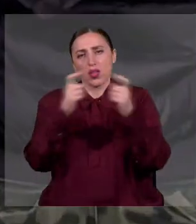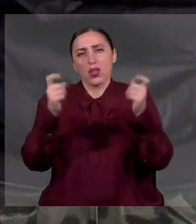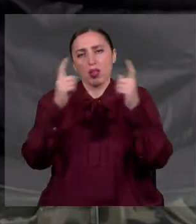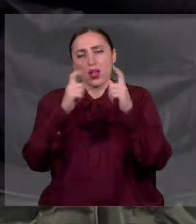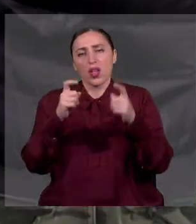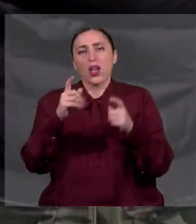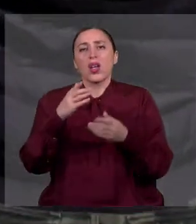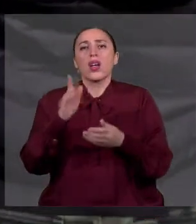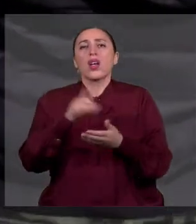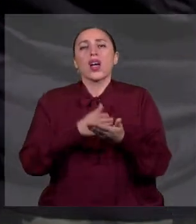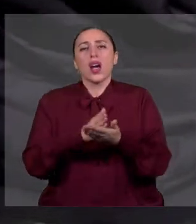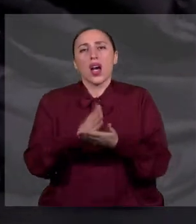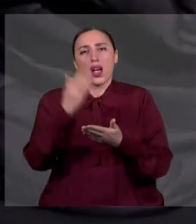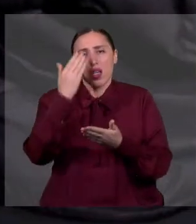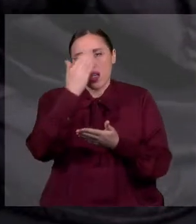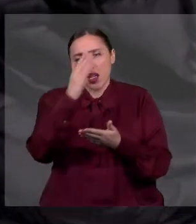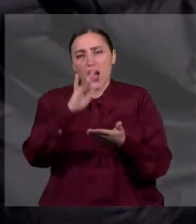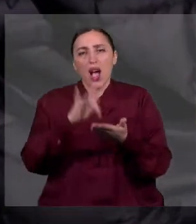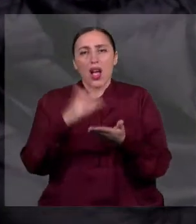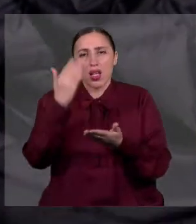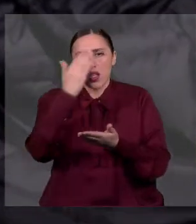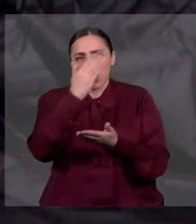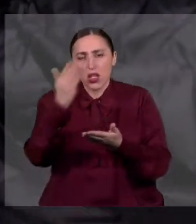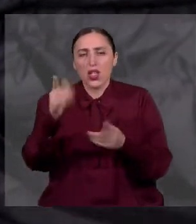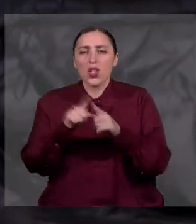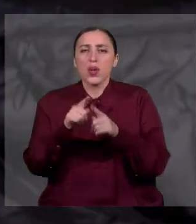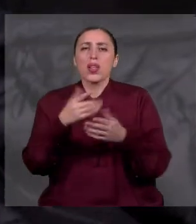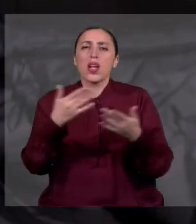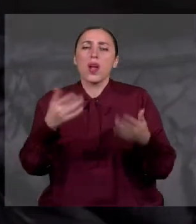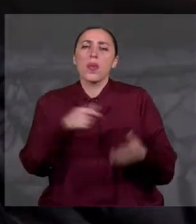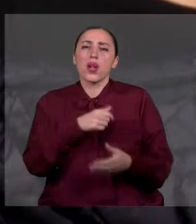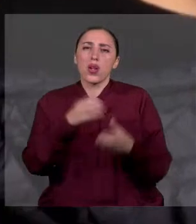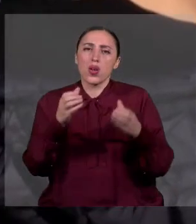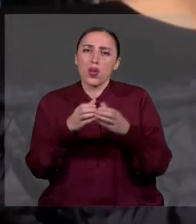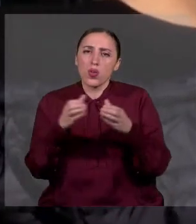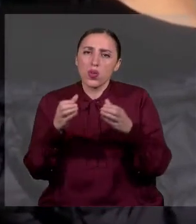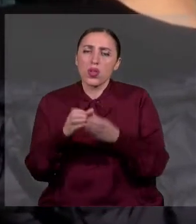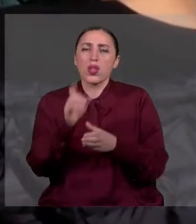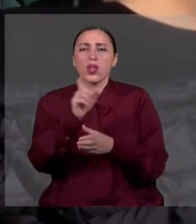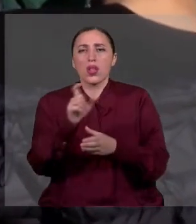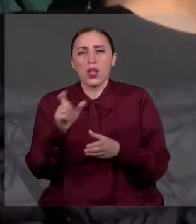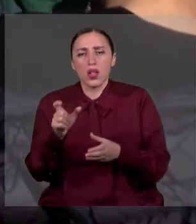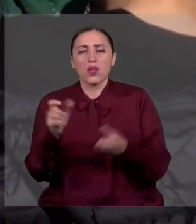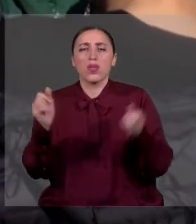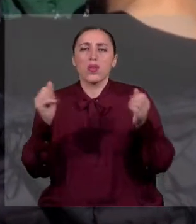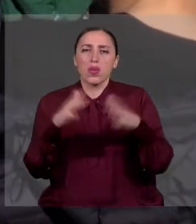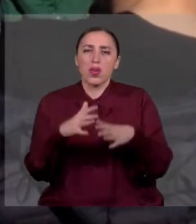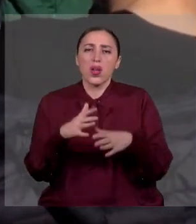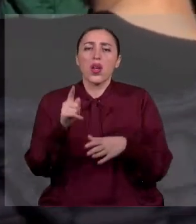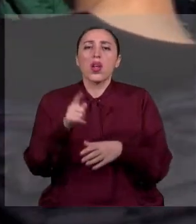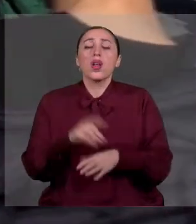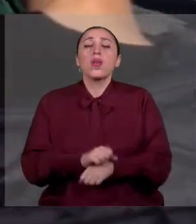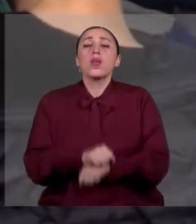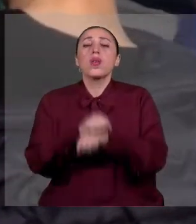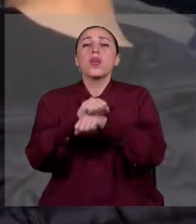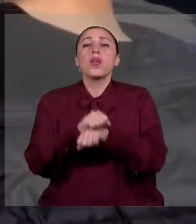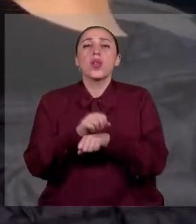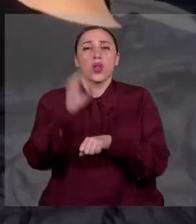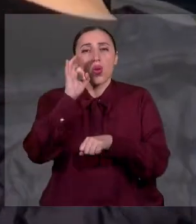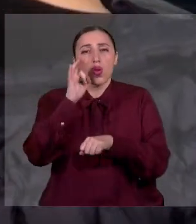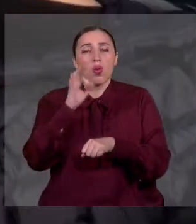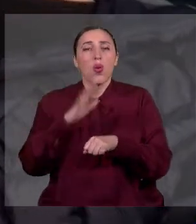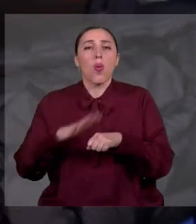ներկայացուցիչները, արտախորհրդարանական դիմադիր մի քանի քաղաքական ուժեր ու քաղաքացիներ։ Բողոքի ակցիաներից մեկը տեղի ունեցավ